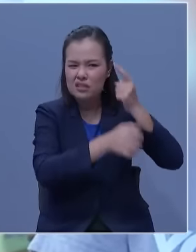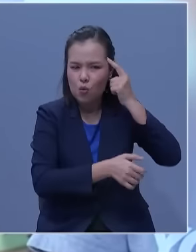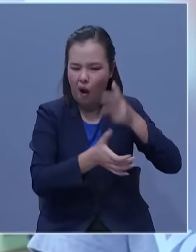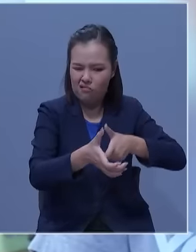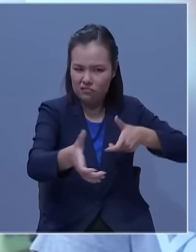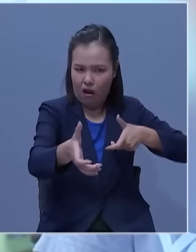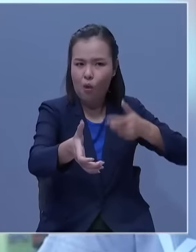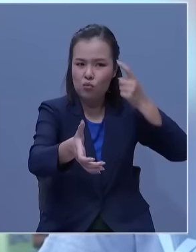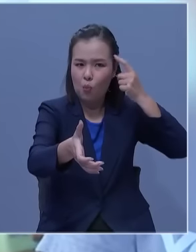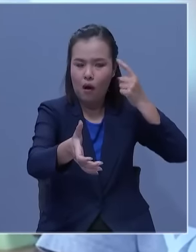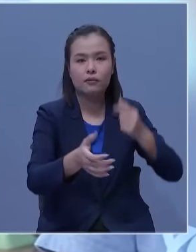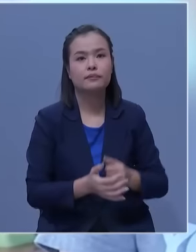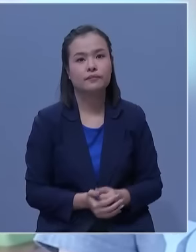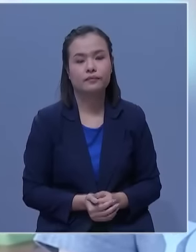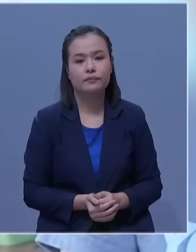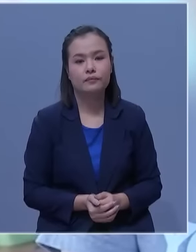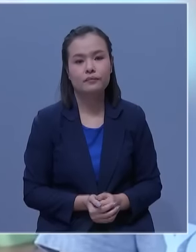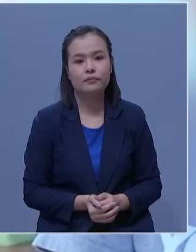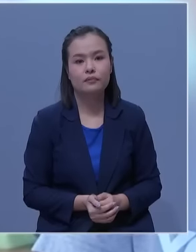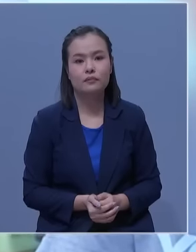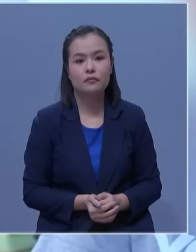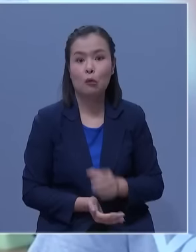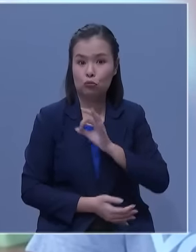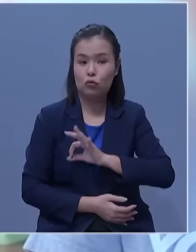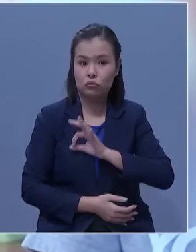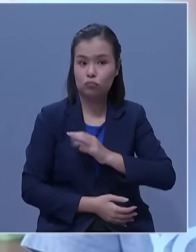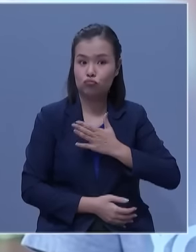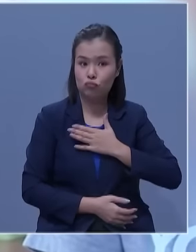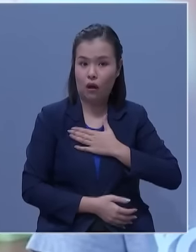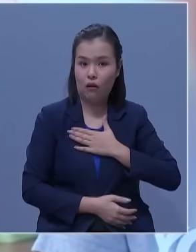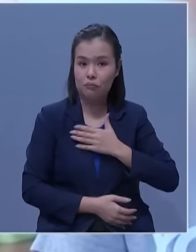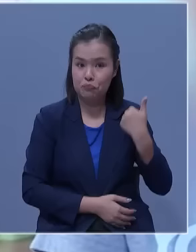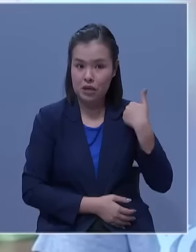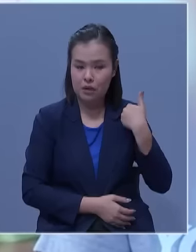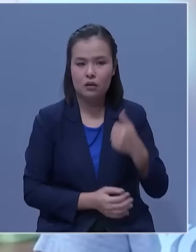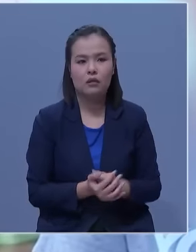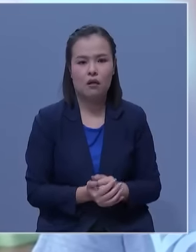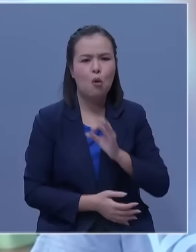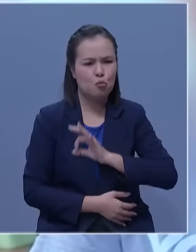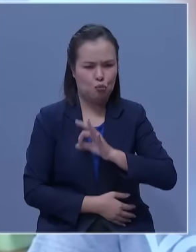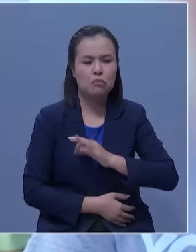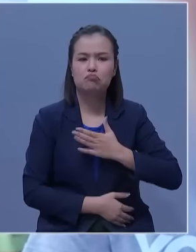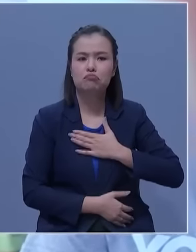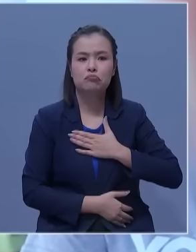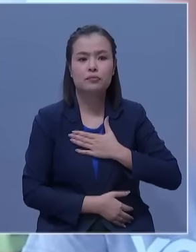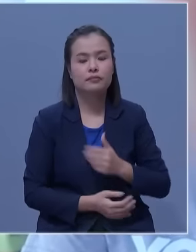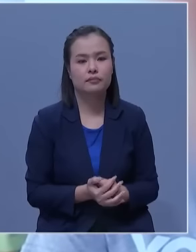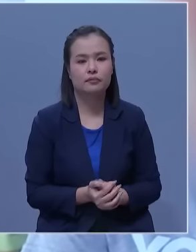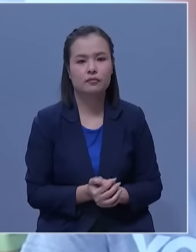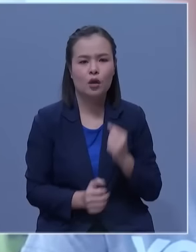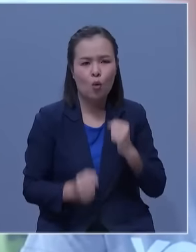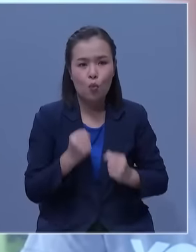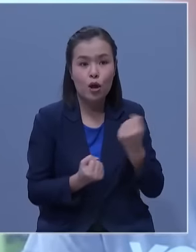ยาว ตั้งแต่นั้นลงมาสิตัวโดด ๆ ค่ะตัวมาตอนหลังจากนั้นแล้วเราก็รู้สึกตัว โดดรู้สึกตัวครับแล้วก็วิ่งม